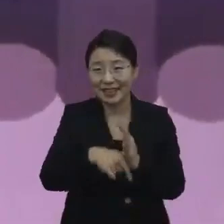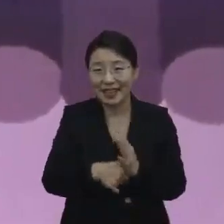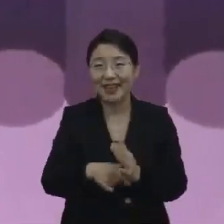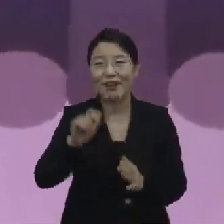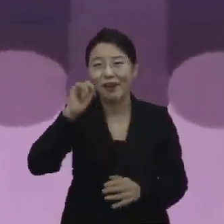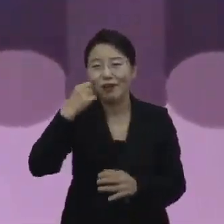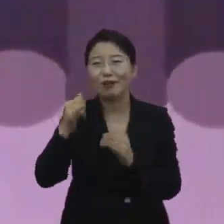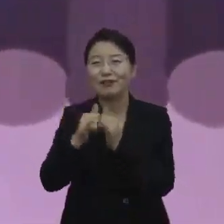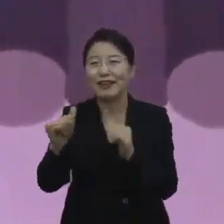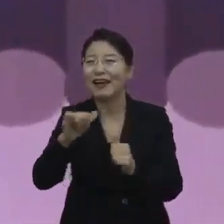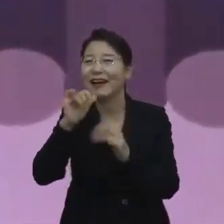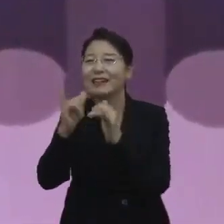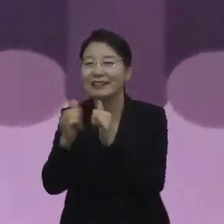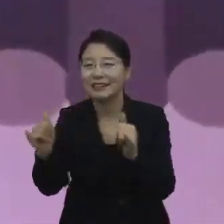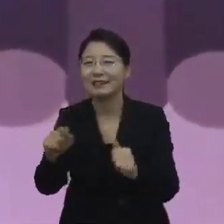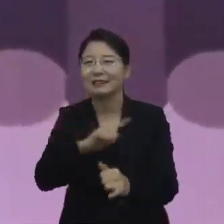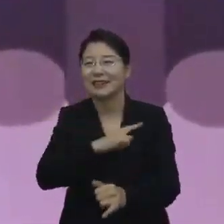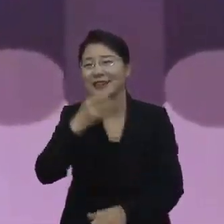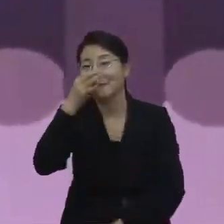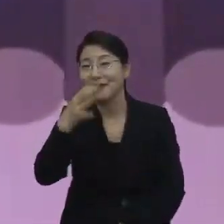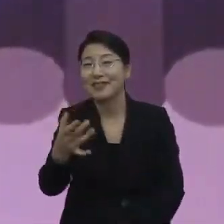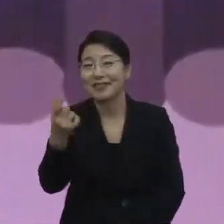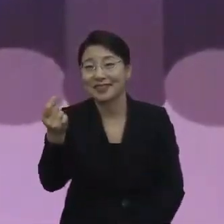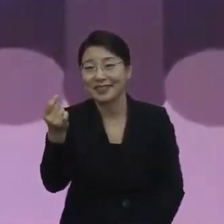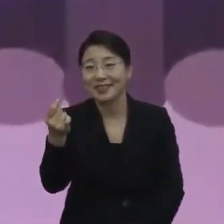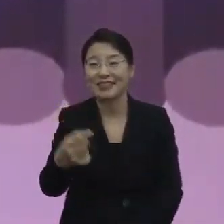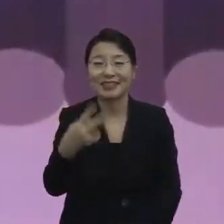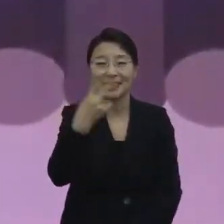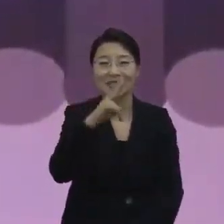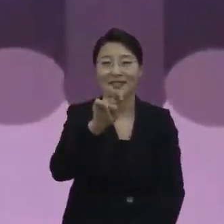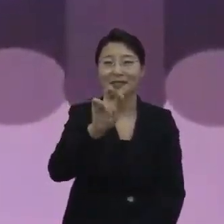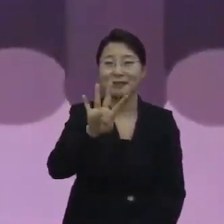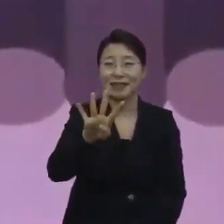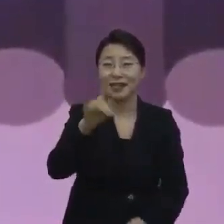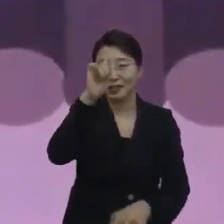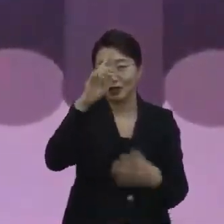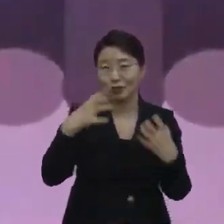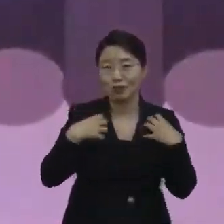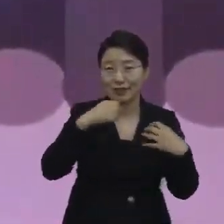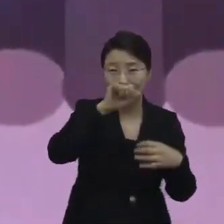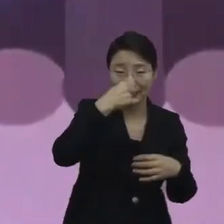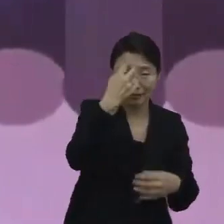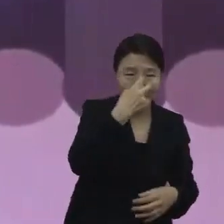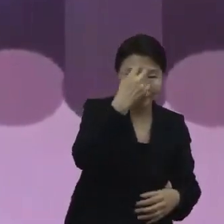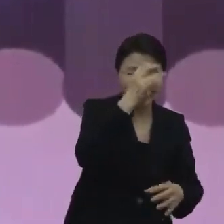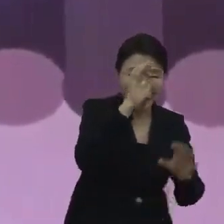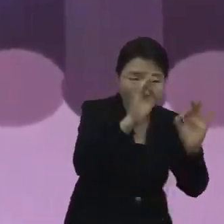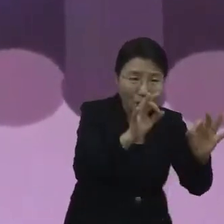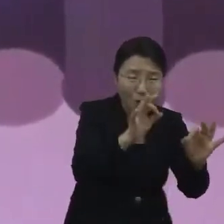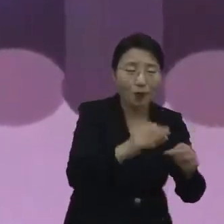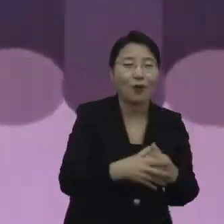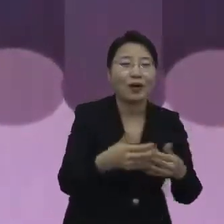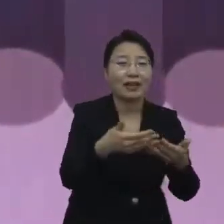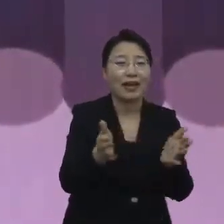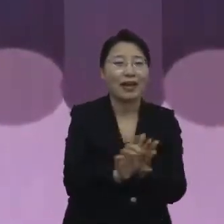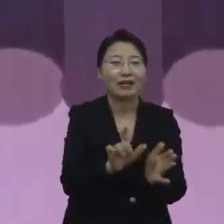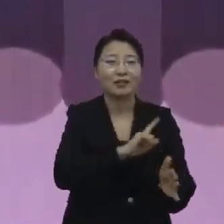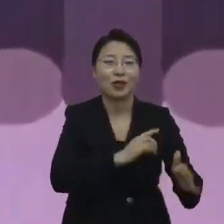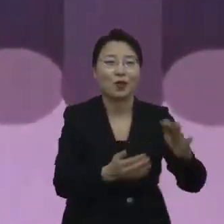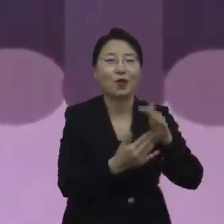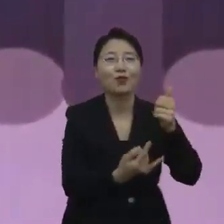어려운 분들이 가장 아픕니다. 네, 2024년도 정부 예산안 검토를 하면서 또 당